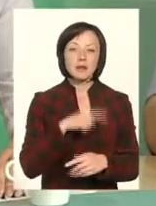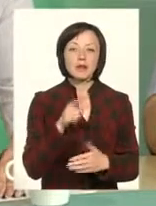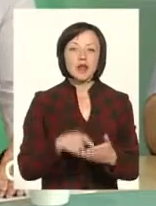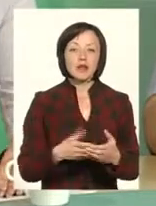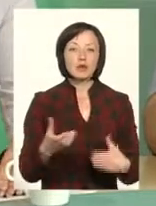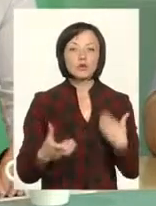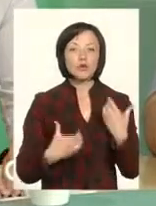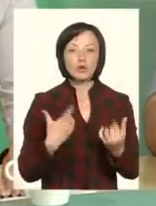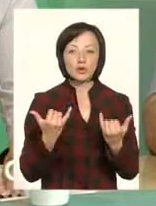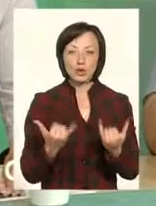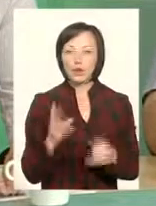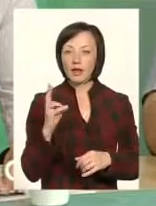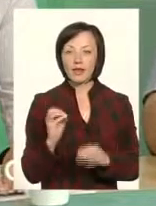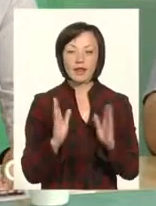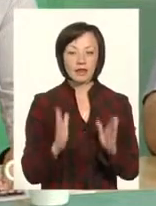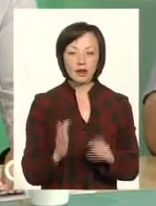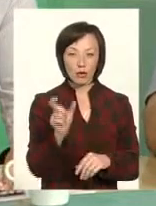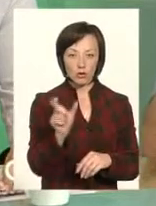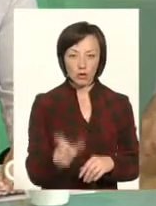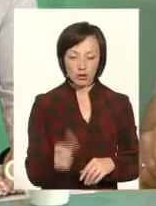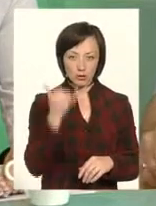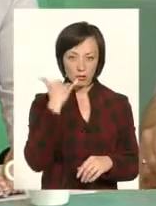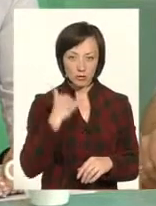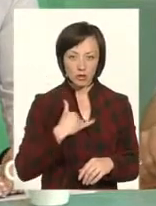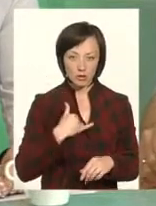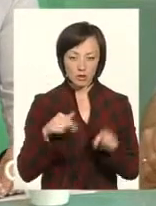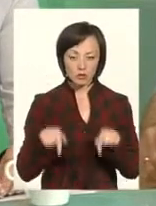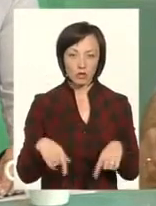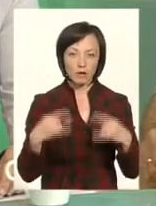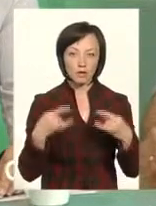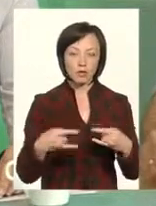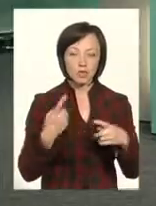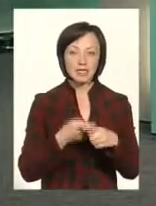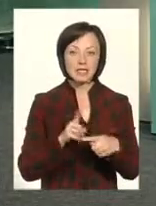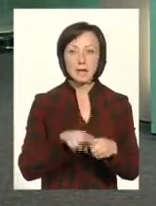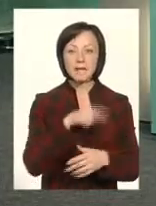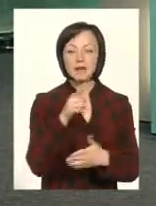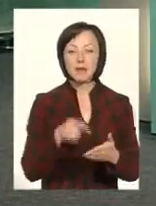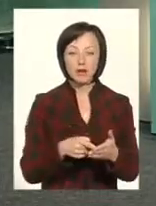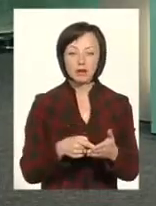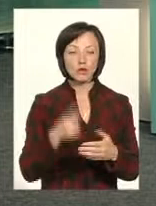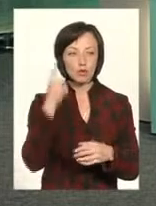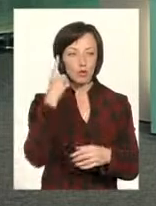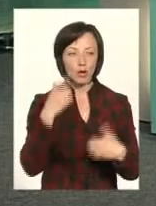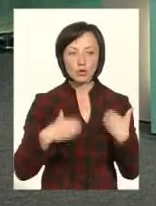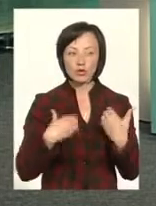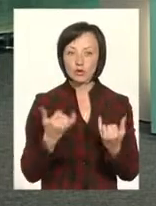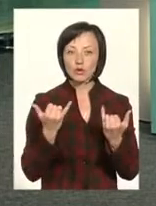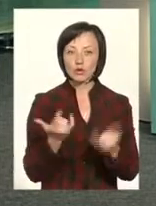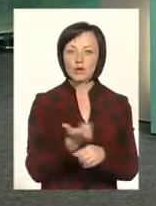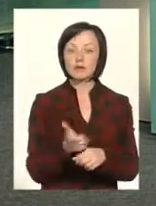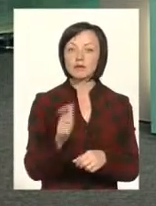турбує сьогодні не тільки цю людину, яка безпосередньо дозвонилася в студію. Це то питання, яке, я думаю, турбує